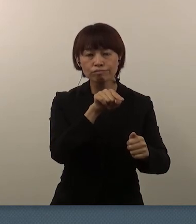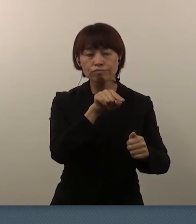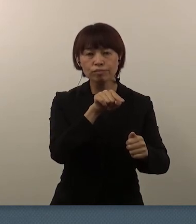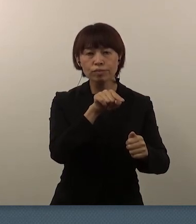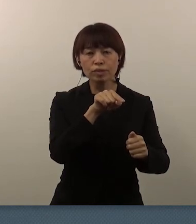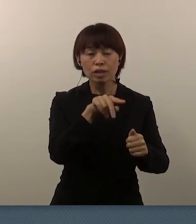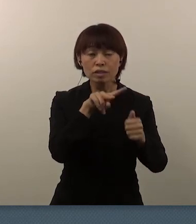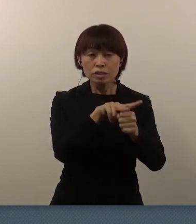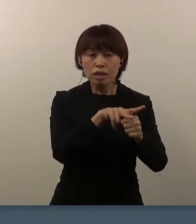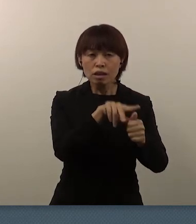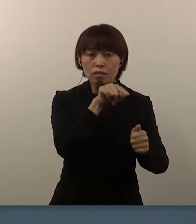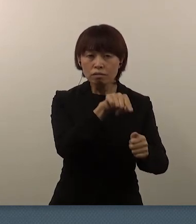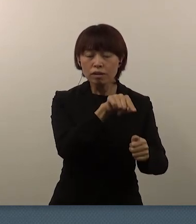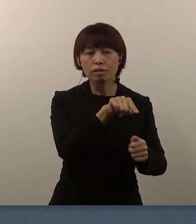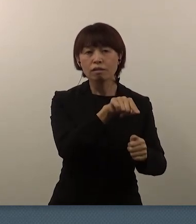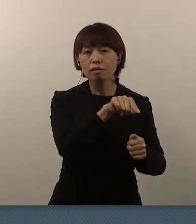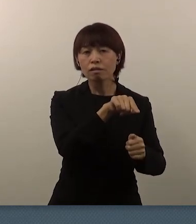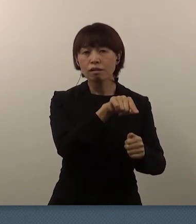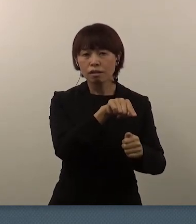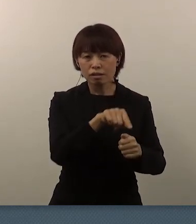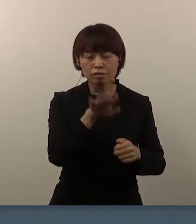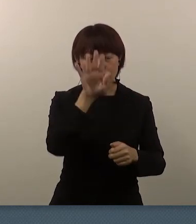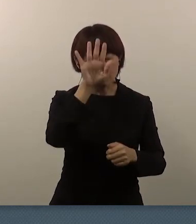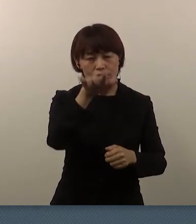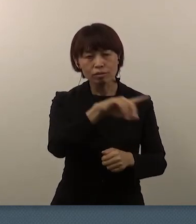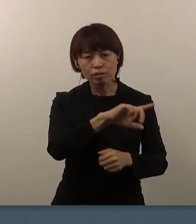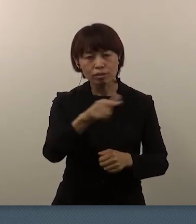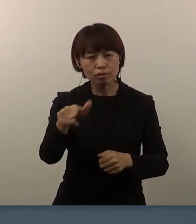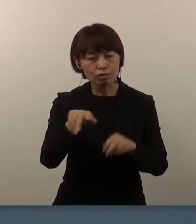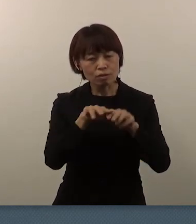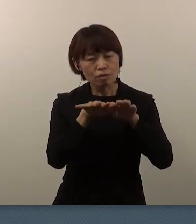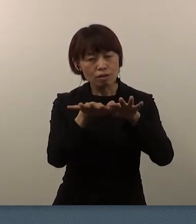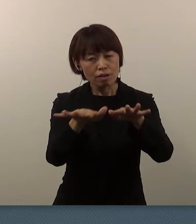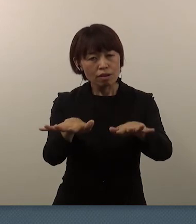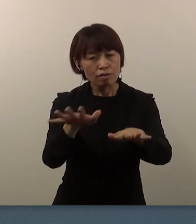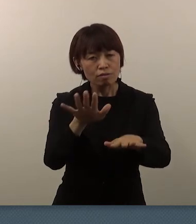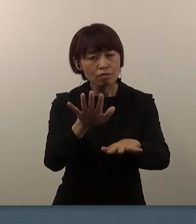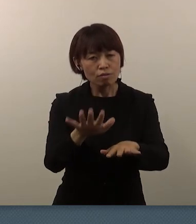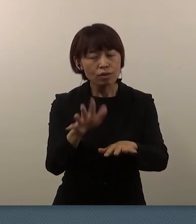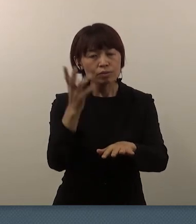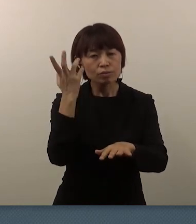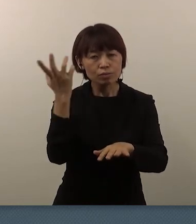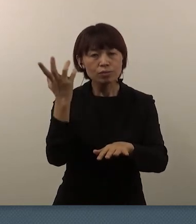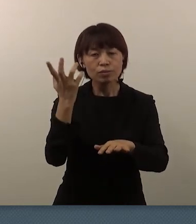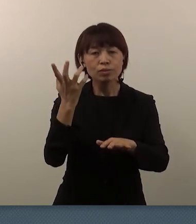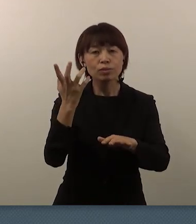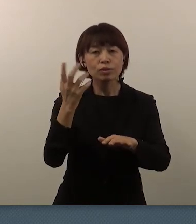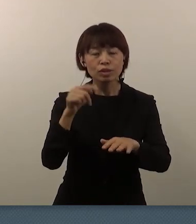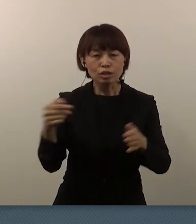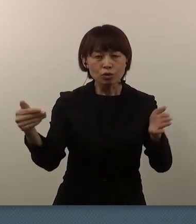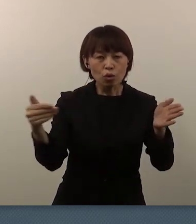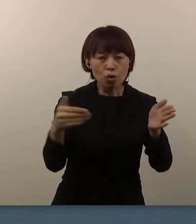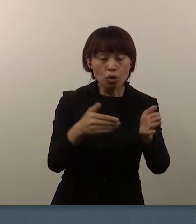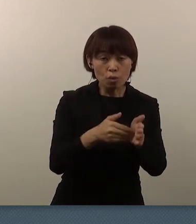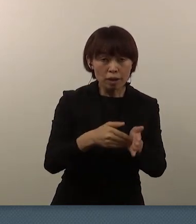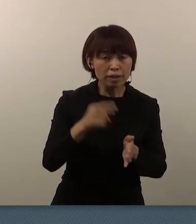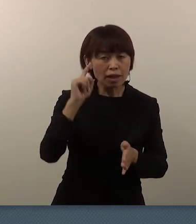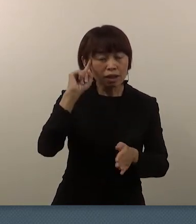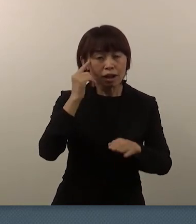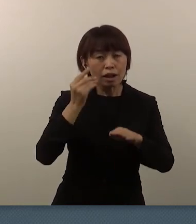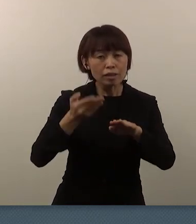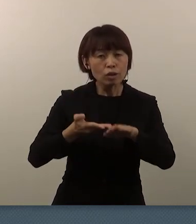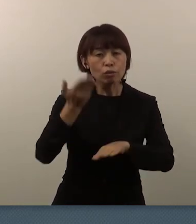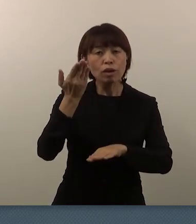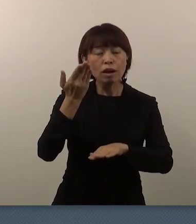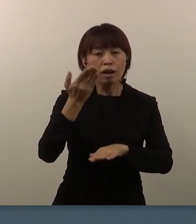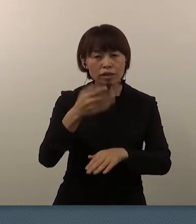がいろんなその後にいろんな影響を及ぼすことも考えられる。そこまで配慮した形の死刑執行